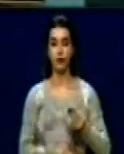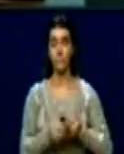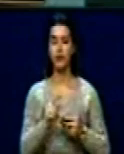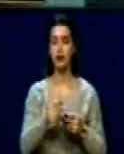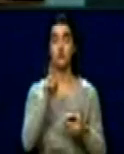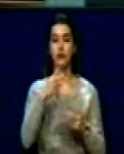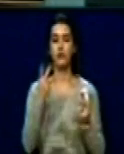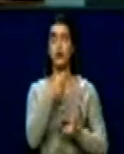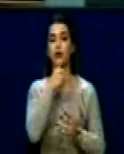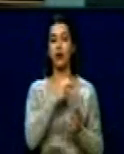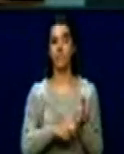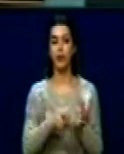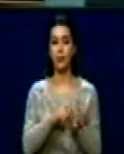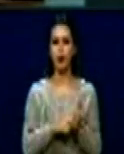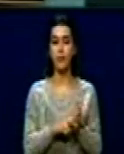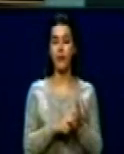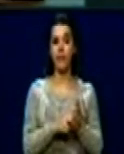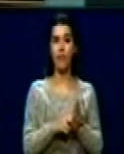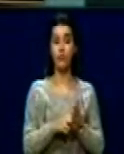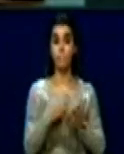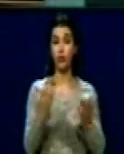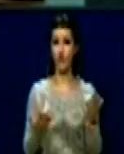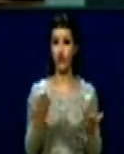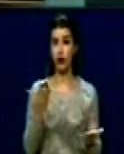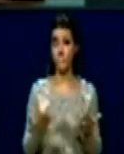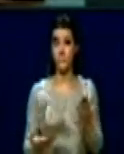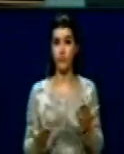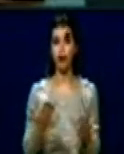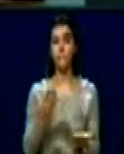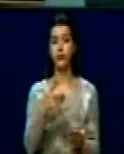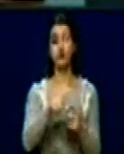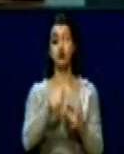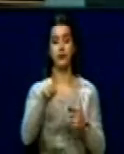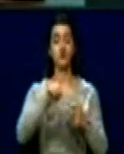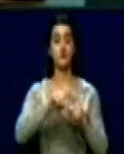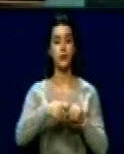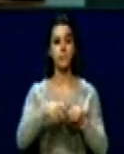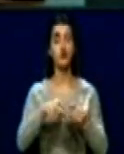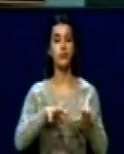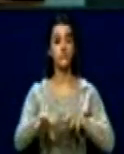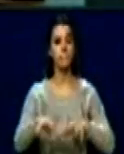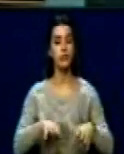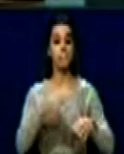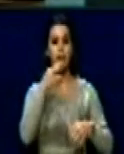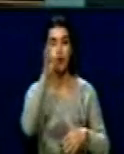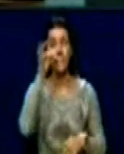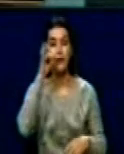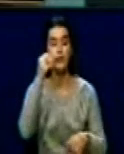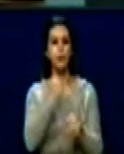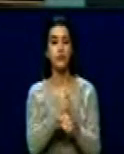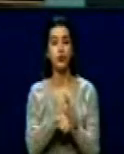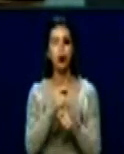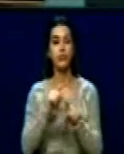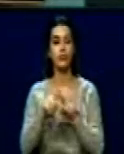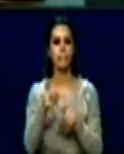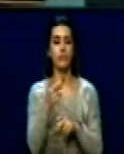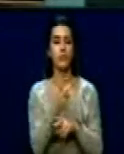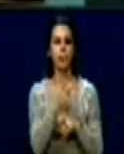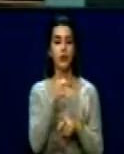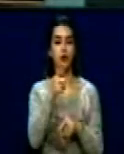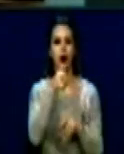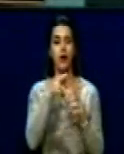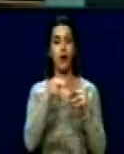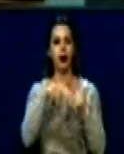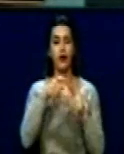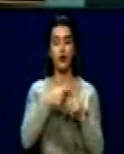pastaj tatime të branshme, po ose edhe të rritje së kapaciteteve, efikasitetit të administratës tatimore në